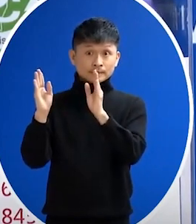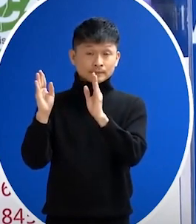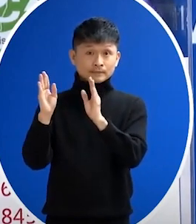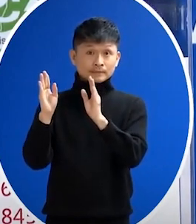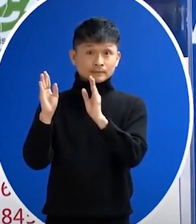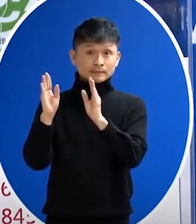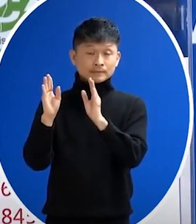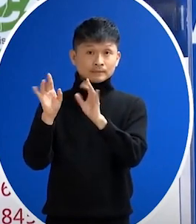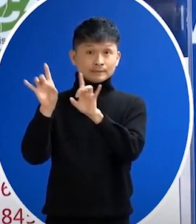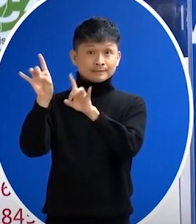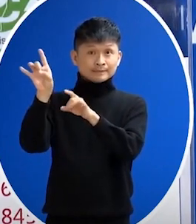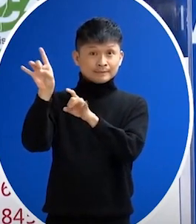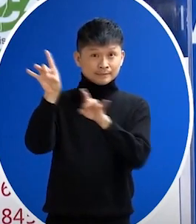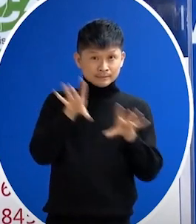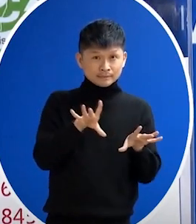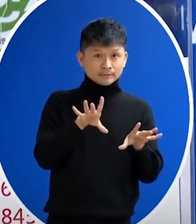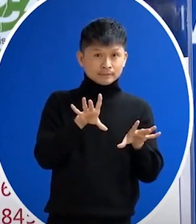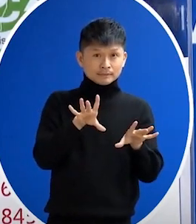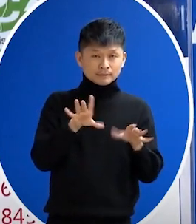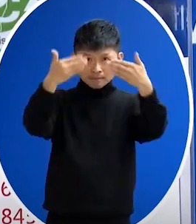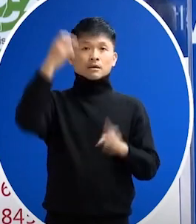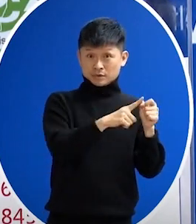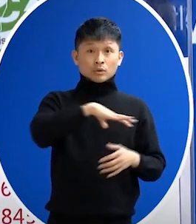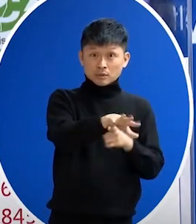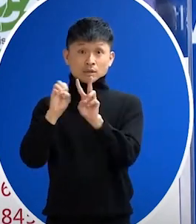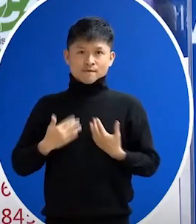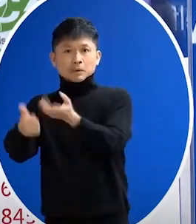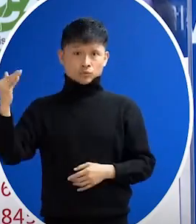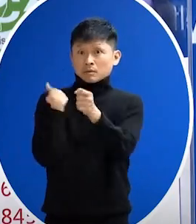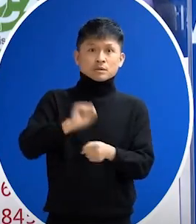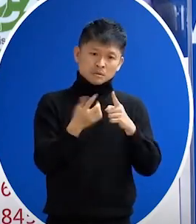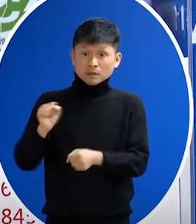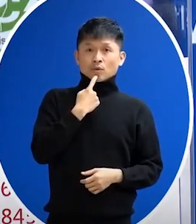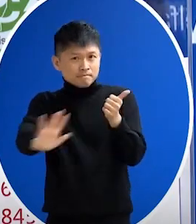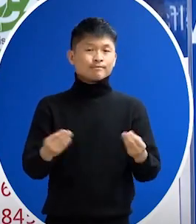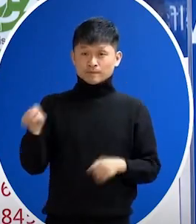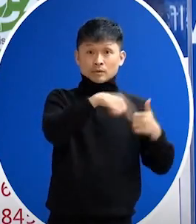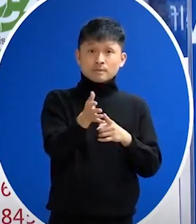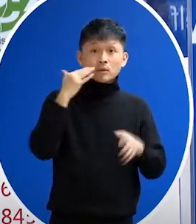不同的档去做一个比较。